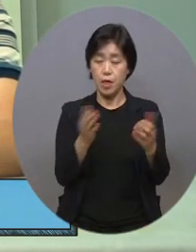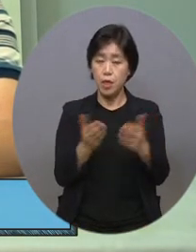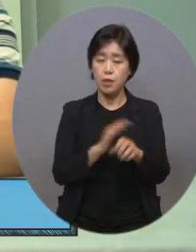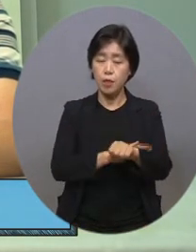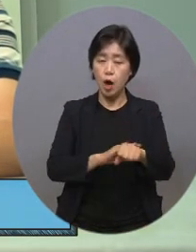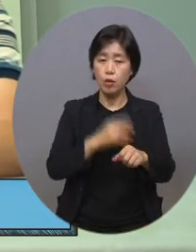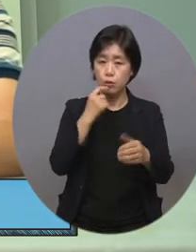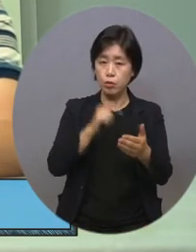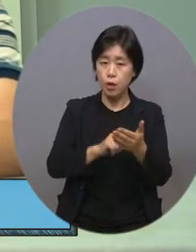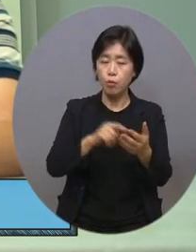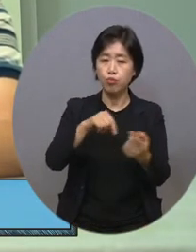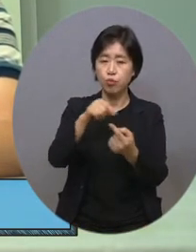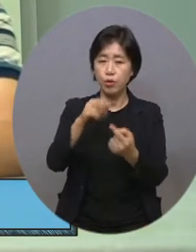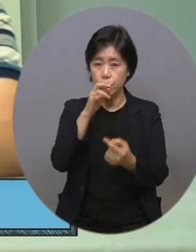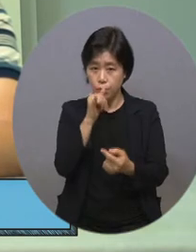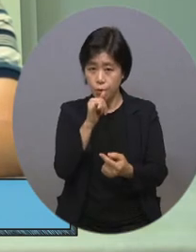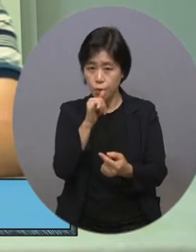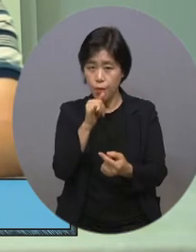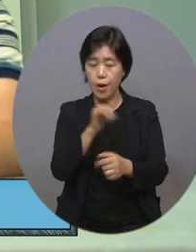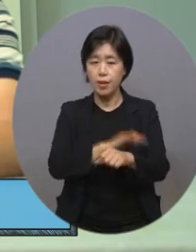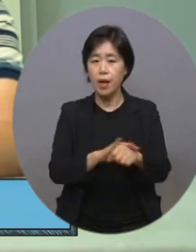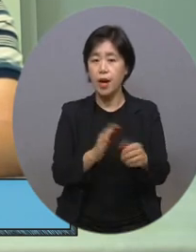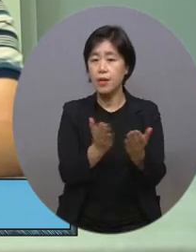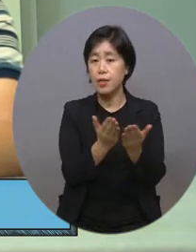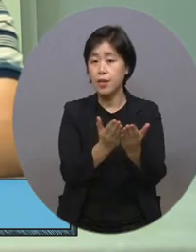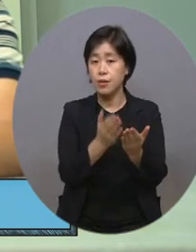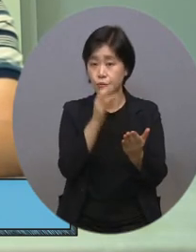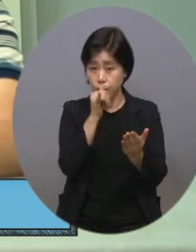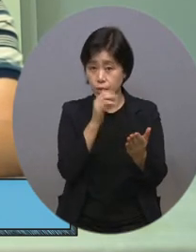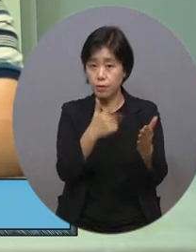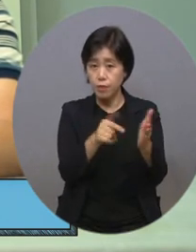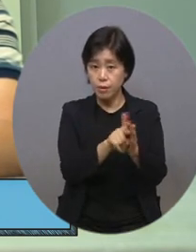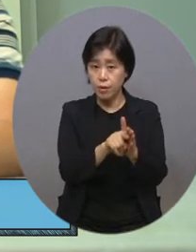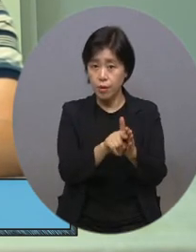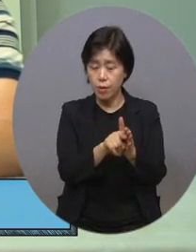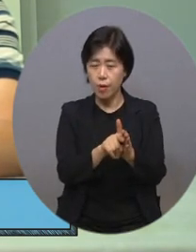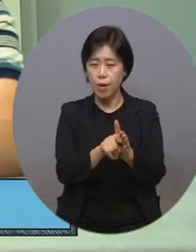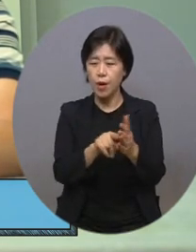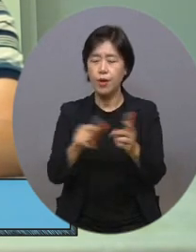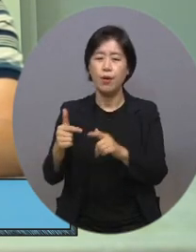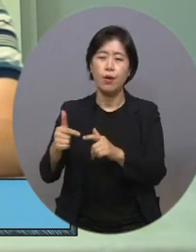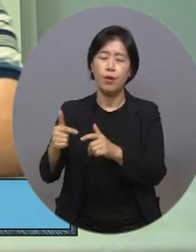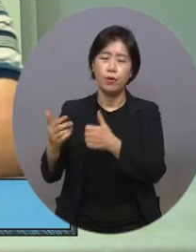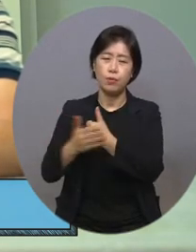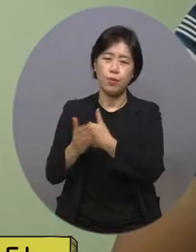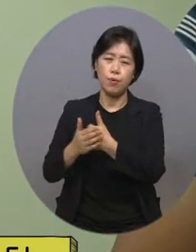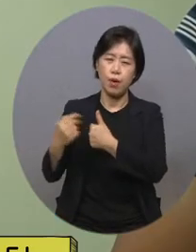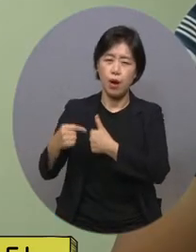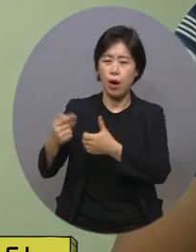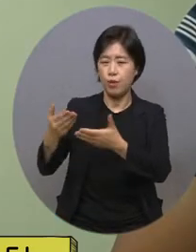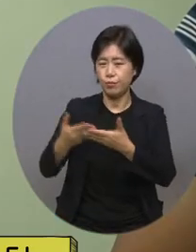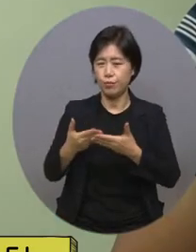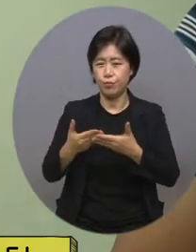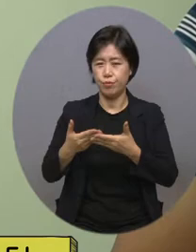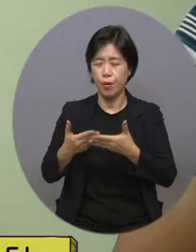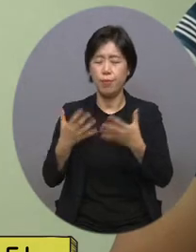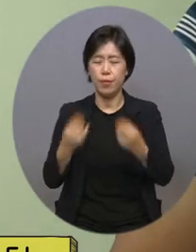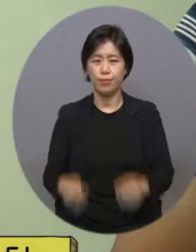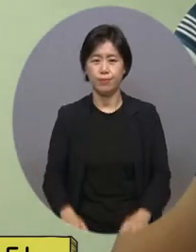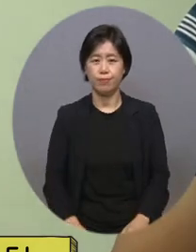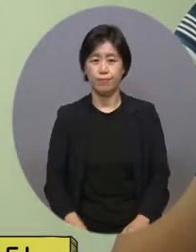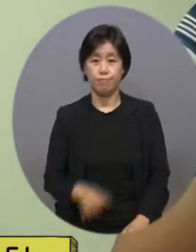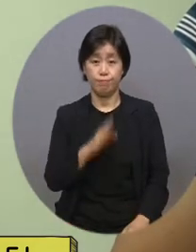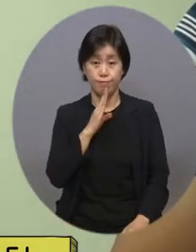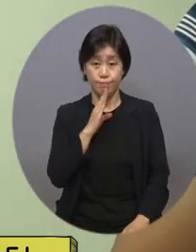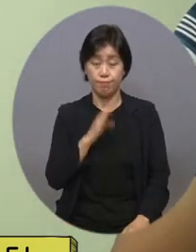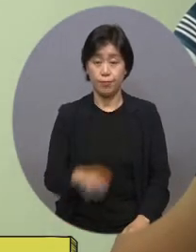또 직무에 대한 걸 빨리 적응할 수 있도록 그렇죠. 여러 선생님들이 오셔서 지원을 받고 있습니다. 그러니까요. 제가 아까 계속